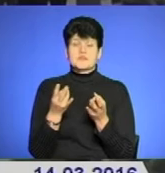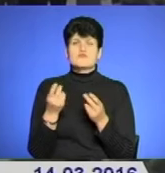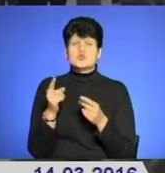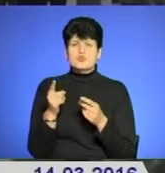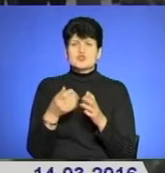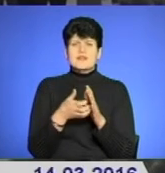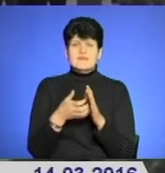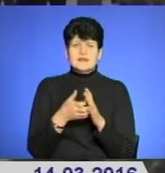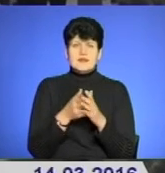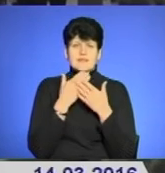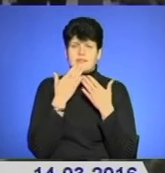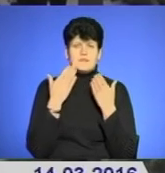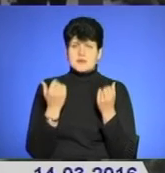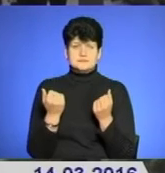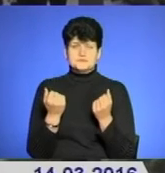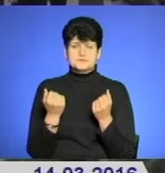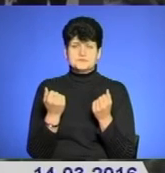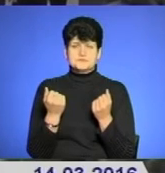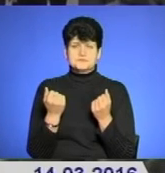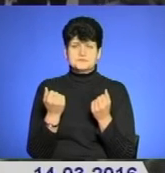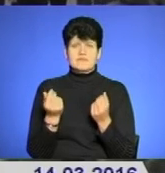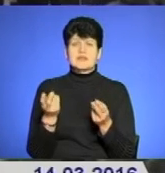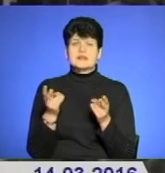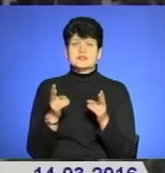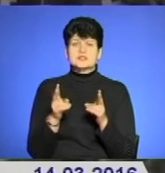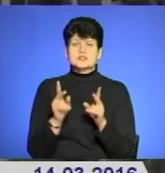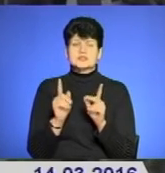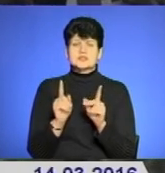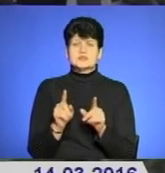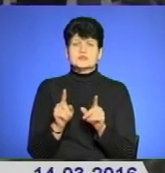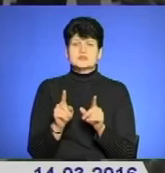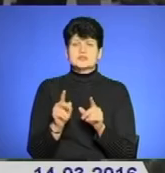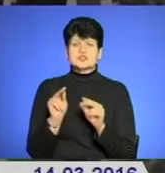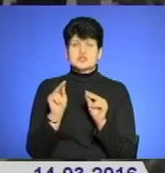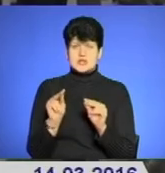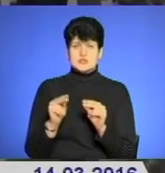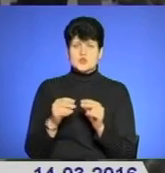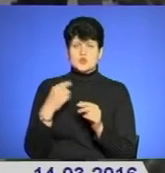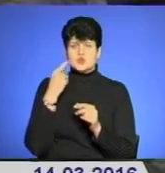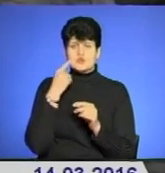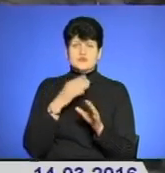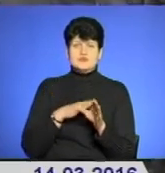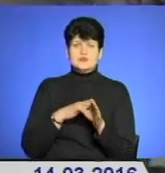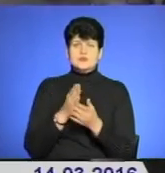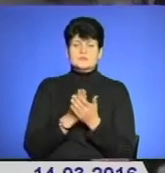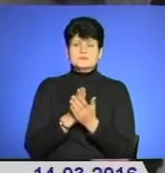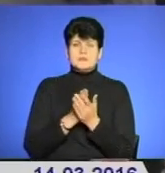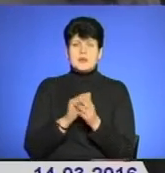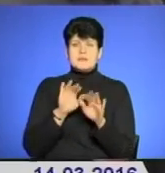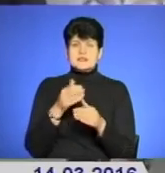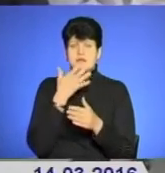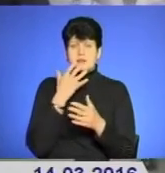чогось не вистачало, такого немає. Лишилось просто з честю і совістю нести службу. Після теплих